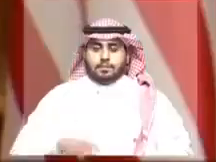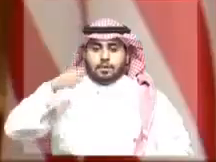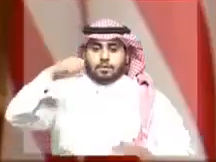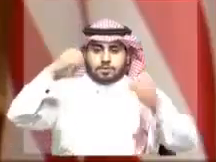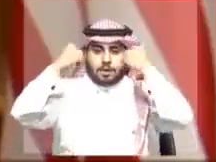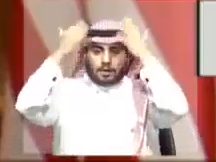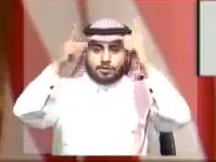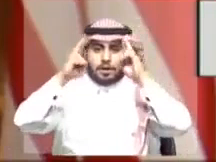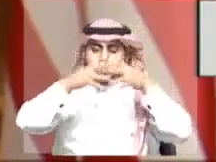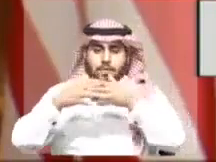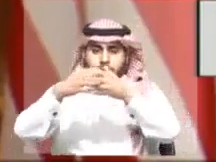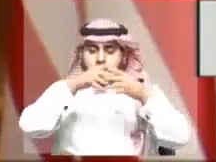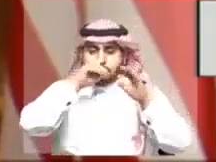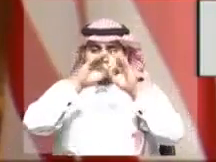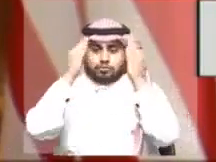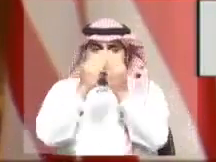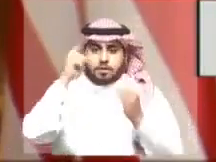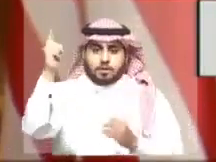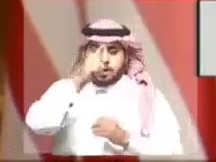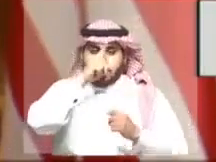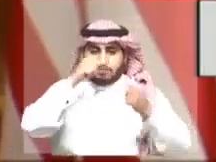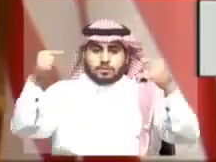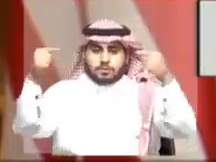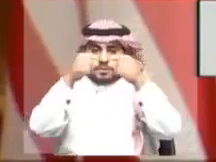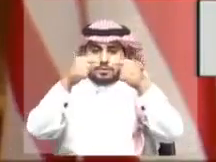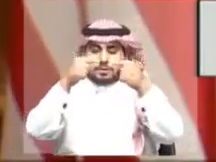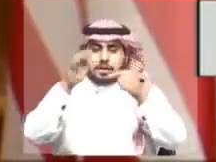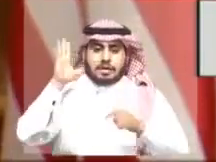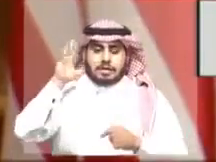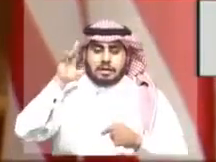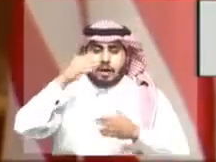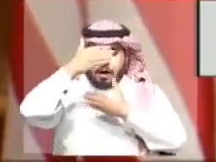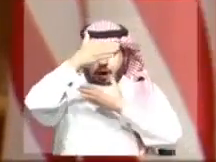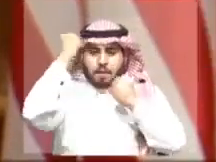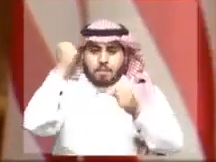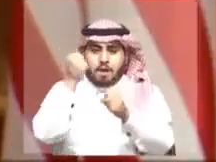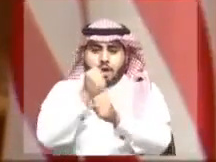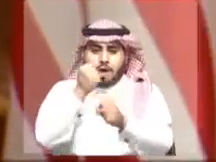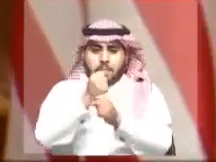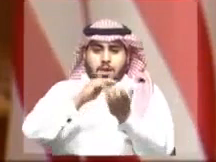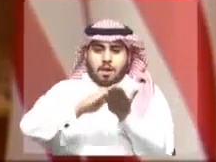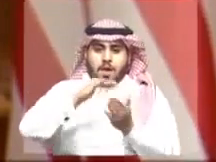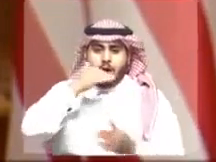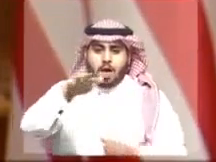وزير الخارجية الأمريكي يدعو المجتمع الدولي لمواجهة أنشطة إيران الإرهابية في المنطقة.